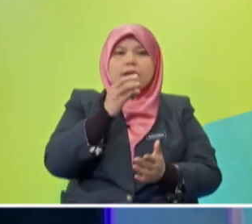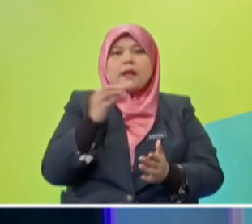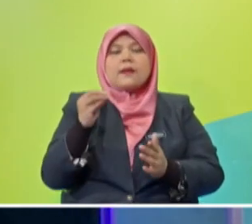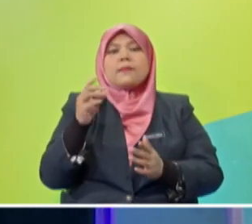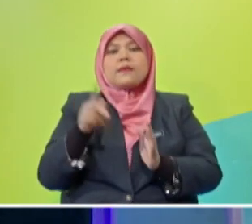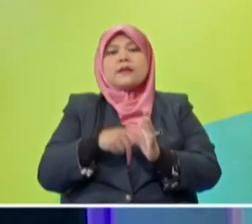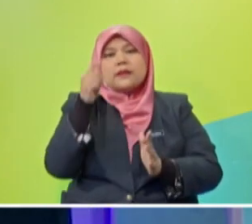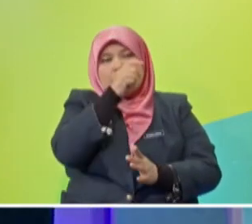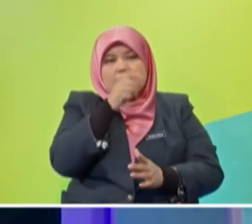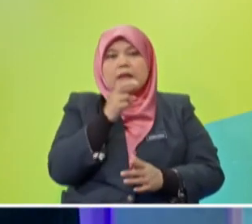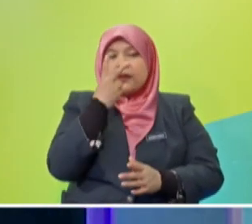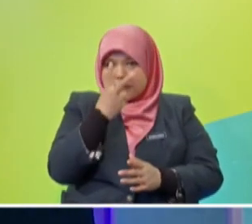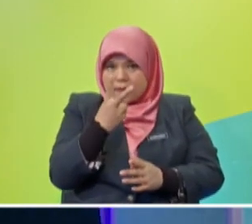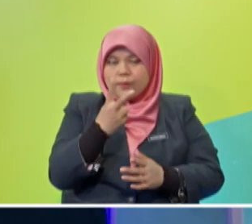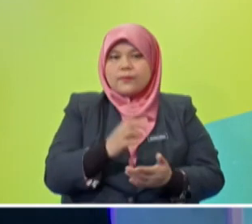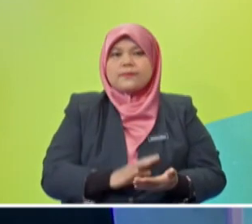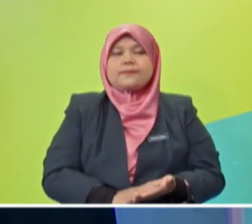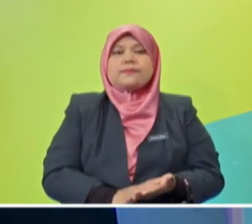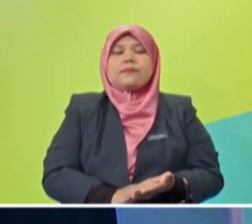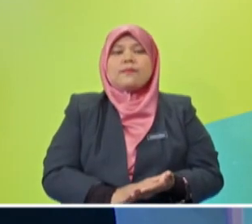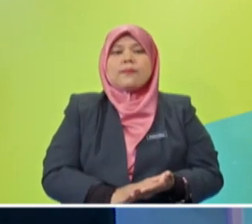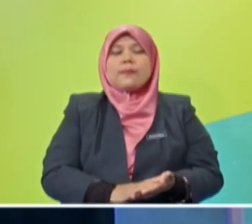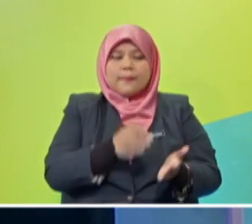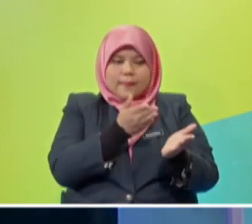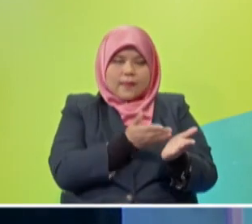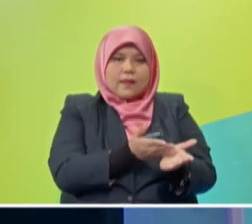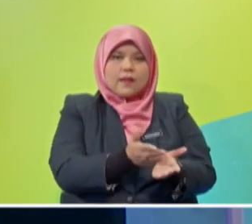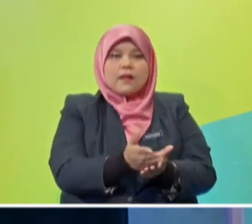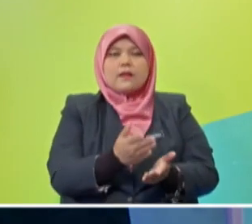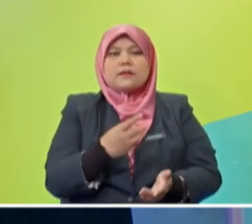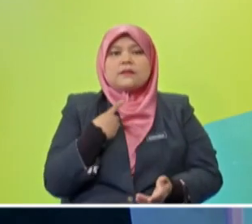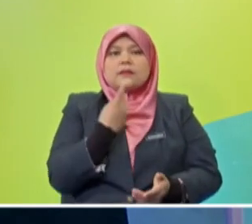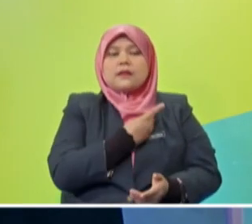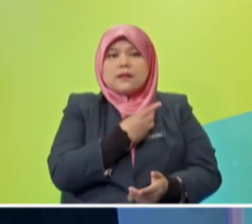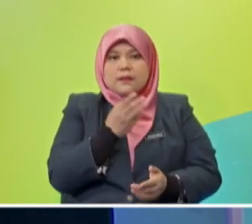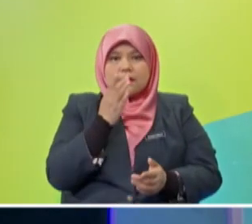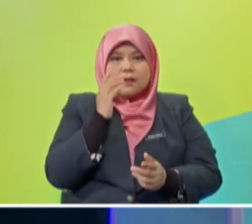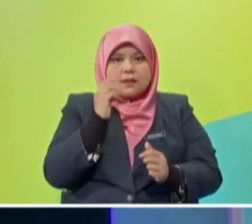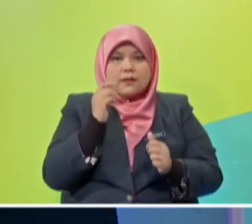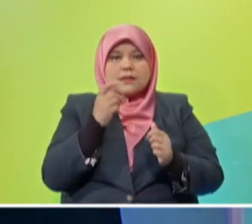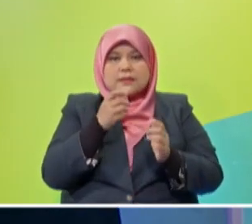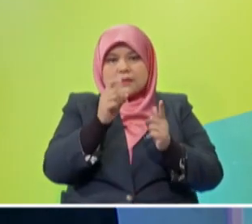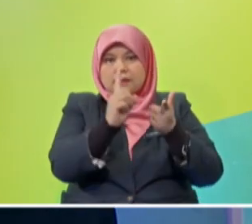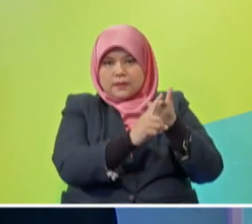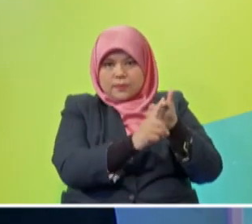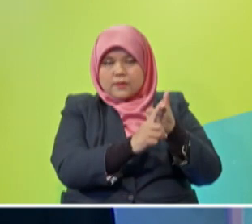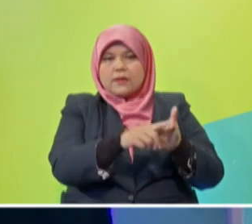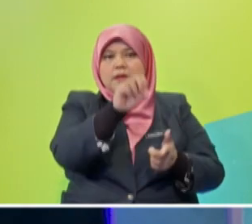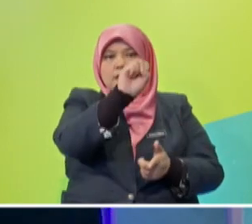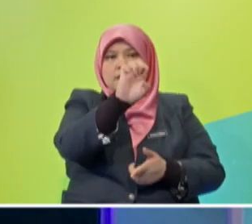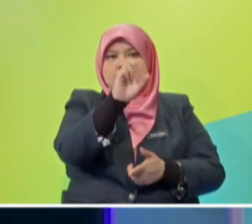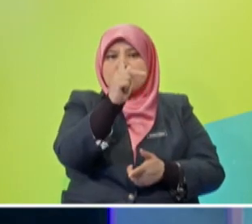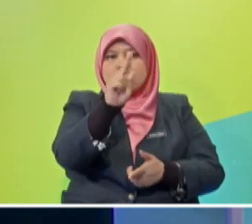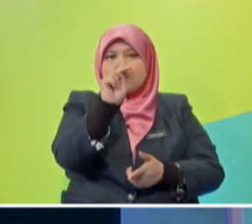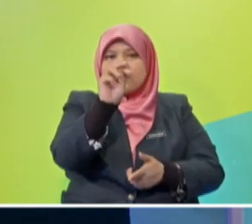akan cungkil satu persatu. Okey, seterusnya kita akan ke sektor sekunder. Okey,